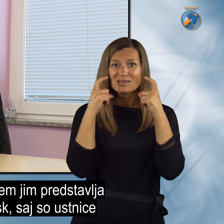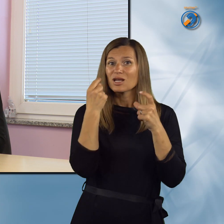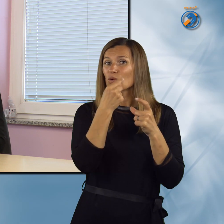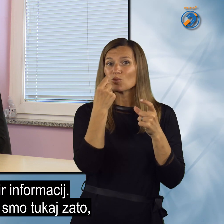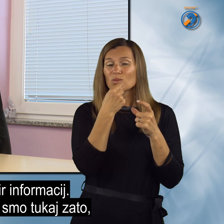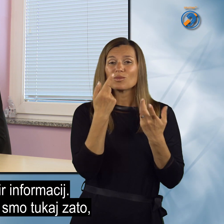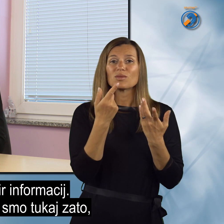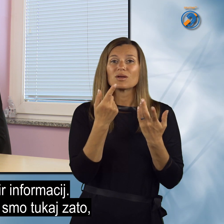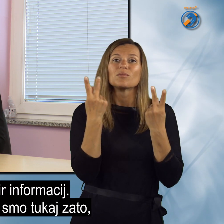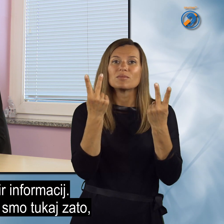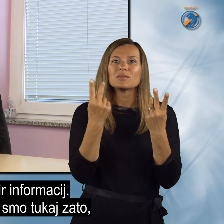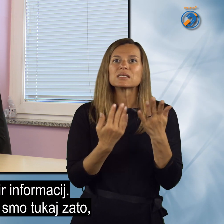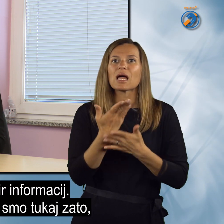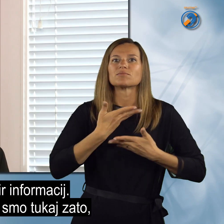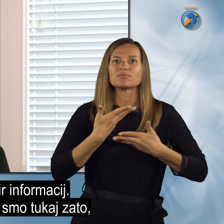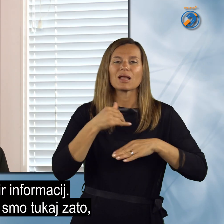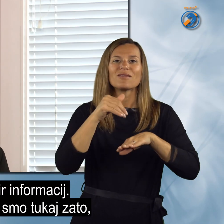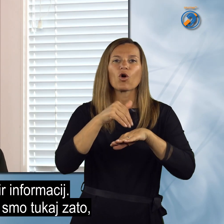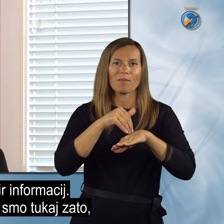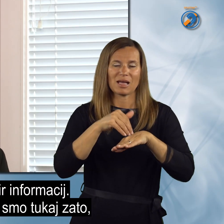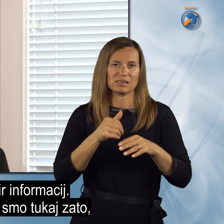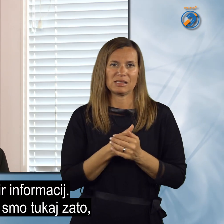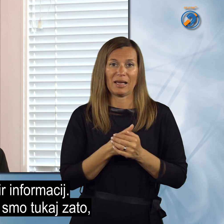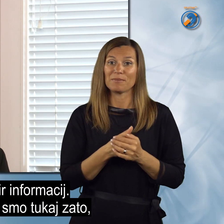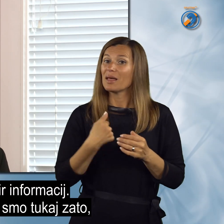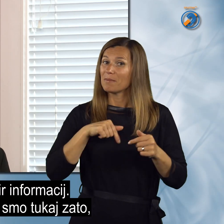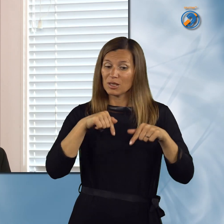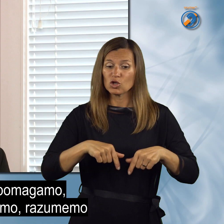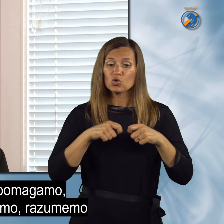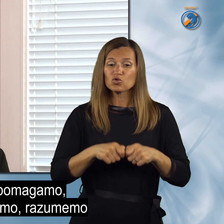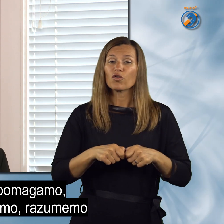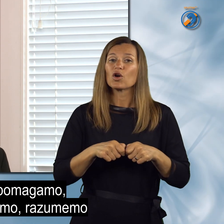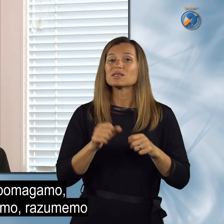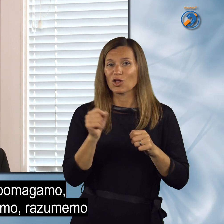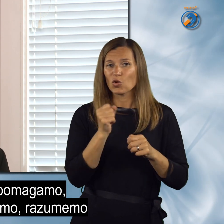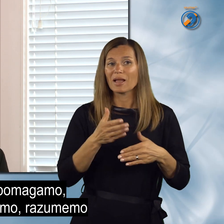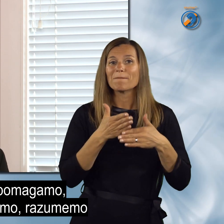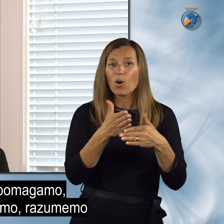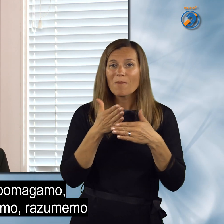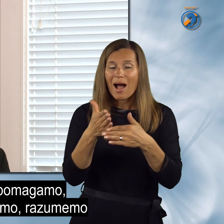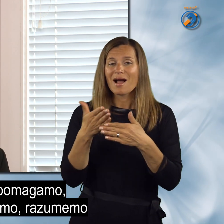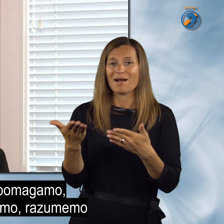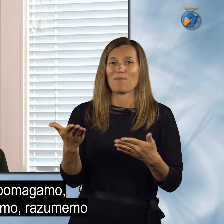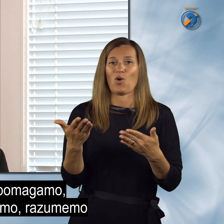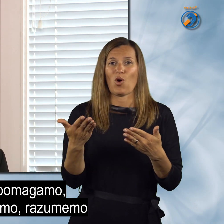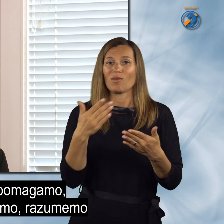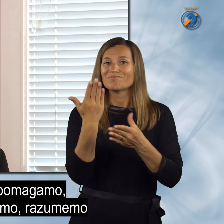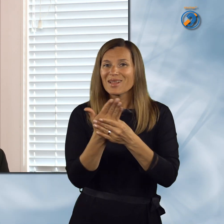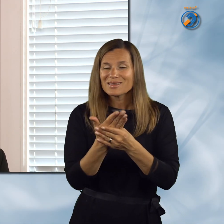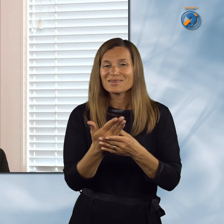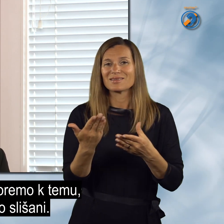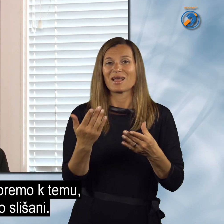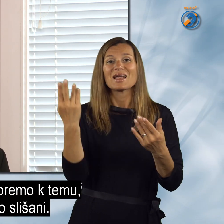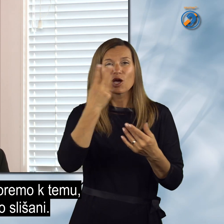so ustnice njihov vir informacij. Skratka, mi smo tukaj zato, da jim pomagamo, usmerjamo,